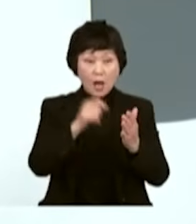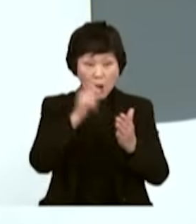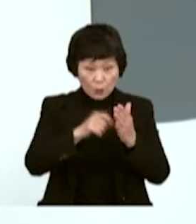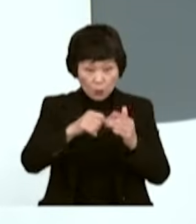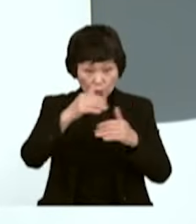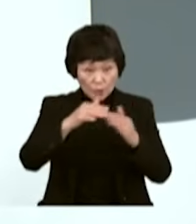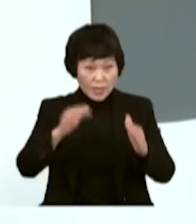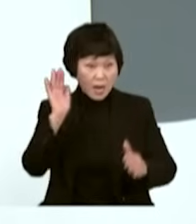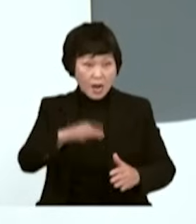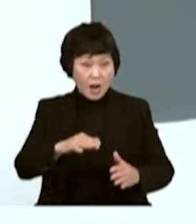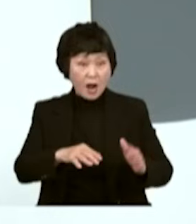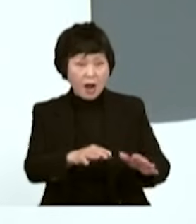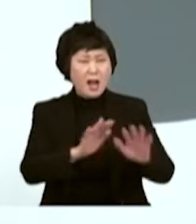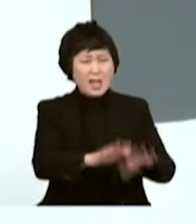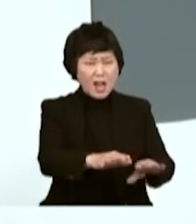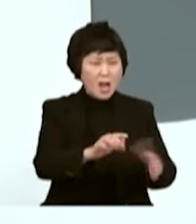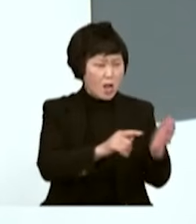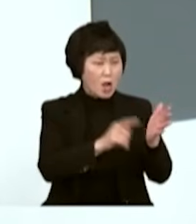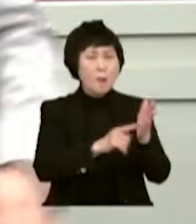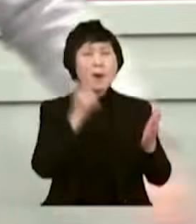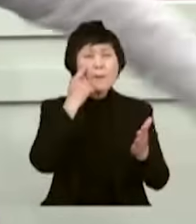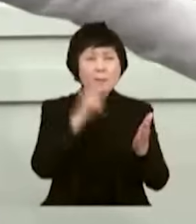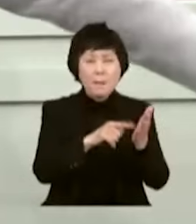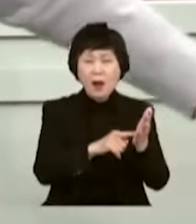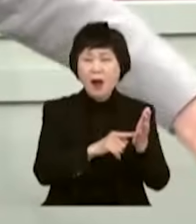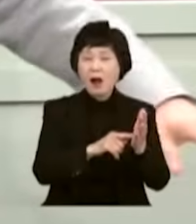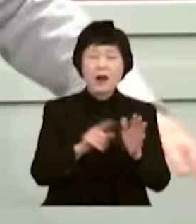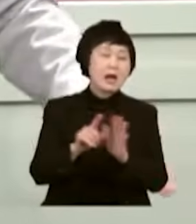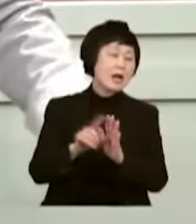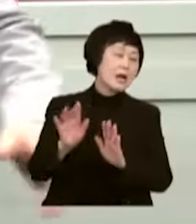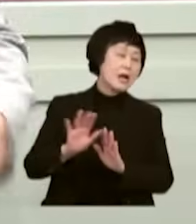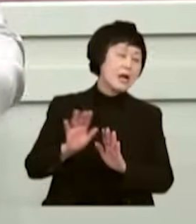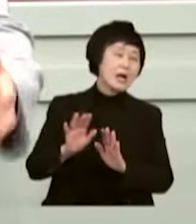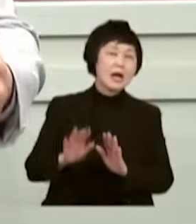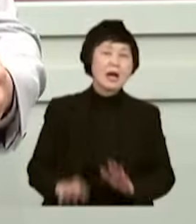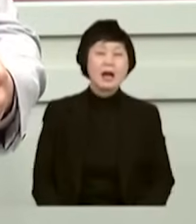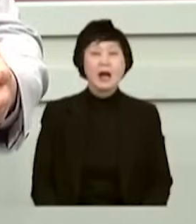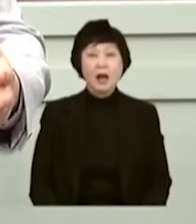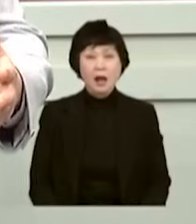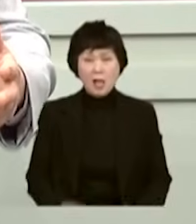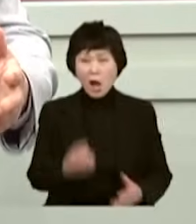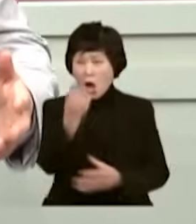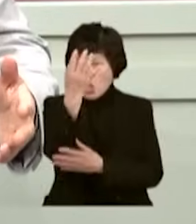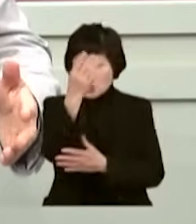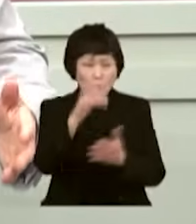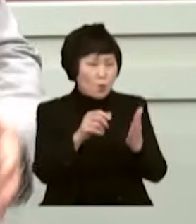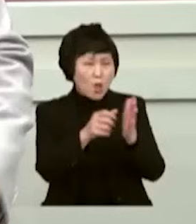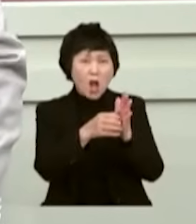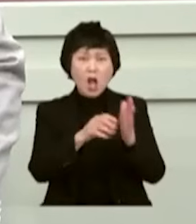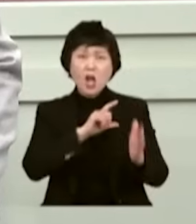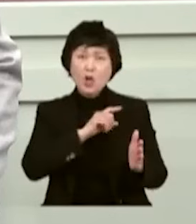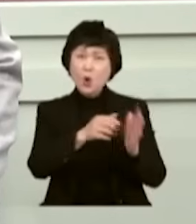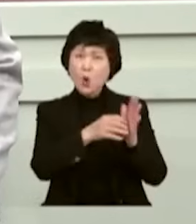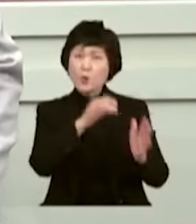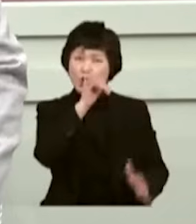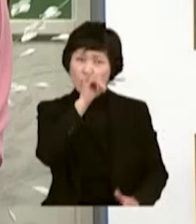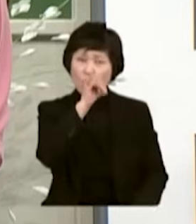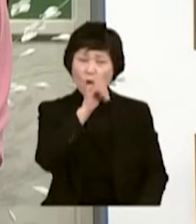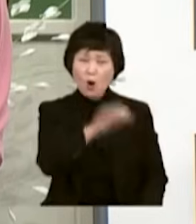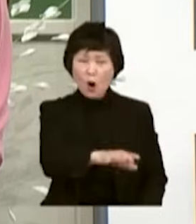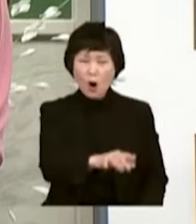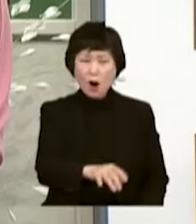들어가서 영구약 붙었다 하니까 안 믿죠. 아니, 피곤해 자 그러는 걸 안 믿어갖고 내가